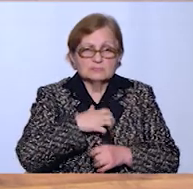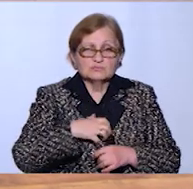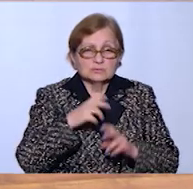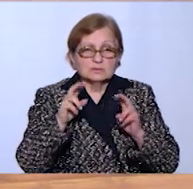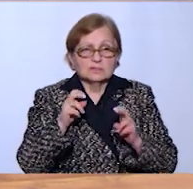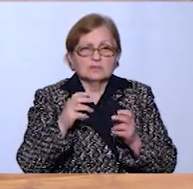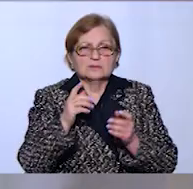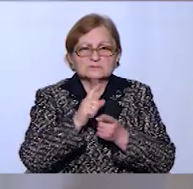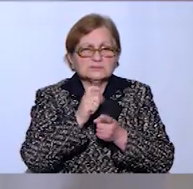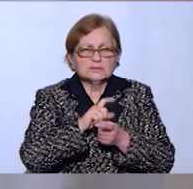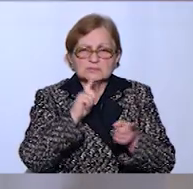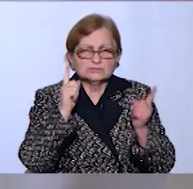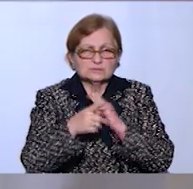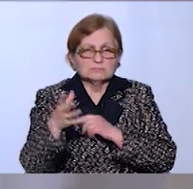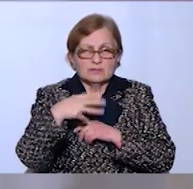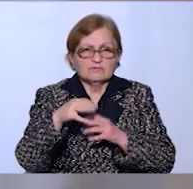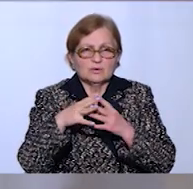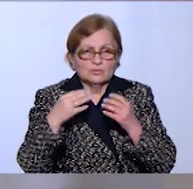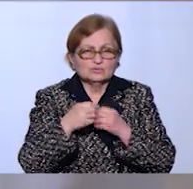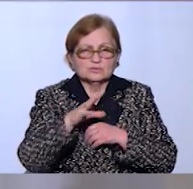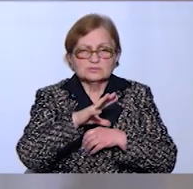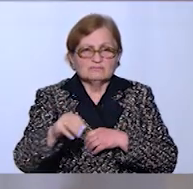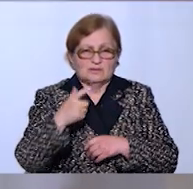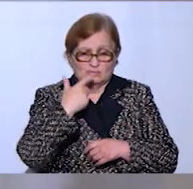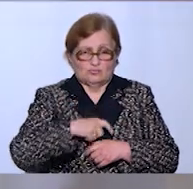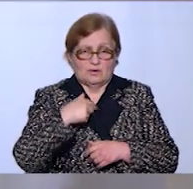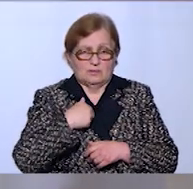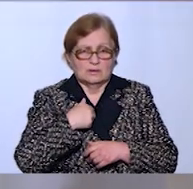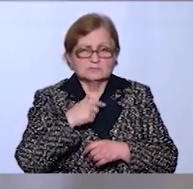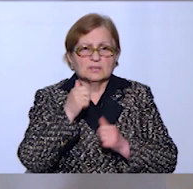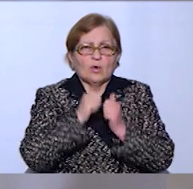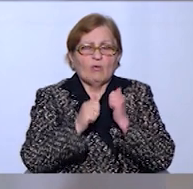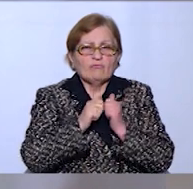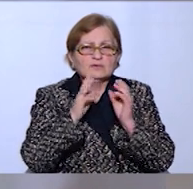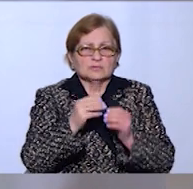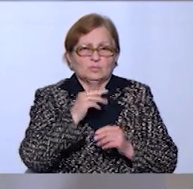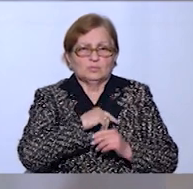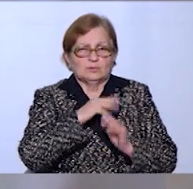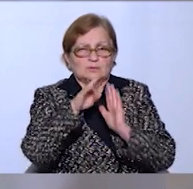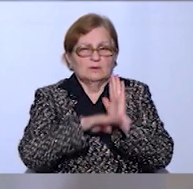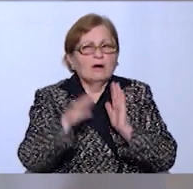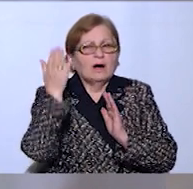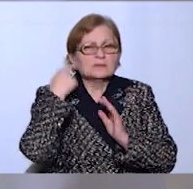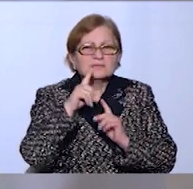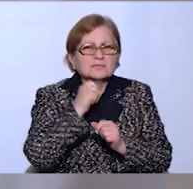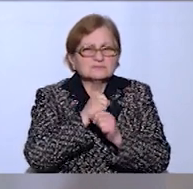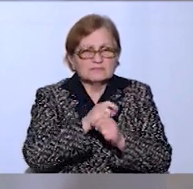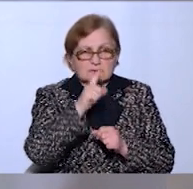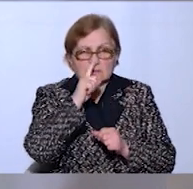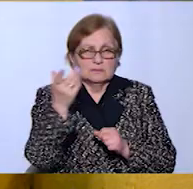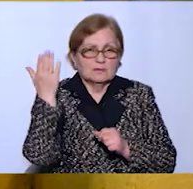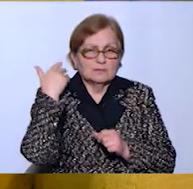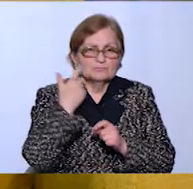აღმოჩნდით. საქმე იმაშია, რომ ადამიანს გააჩნია ადამიანს როგორც ბიოლოგიურ, ისე ფსიქოლოგიურ დონეზე ადაპტირების უნარი. ადამიანი